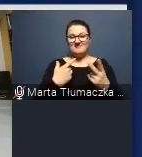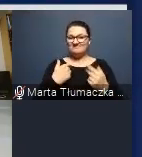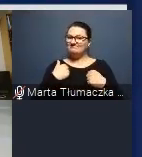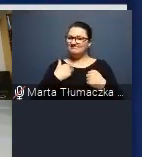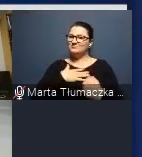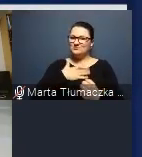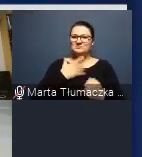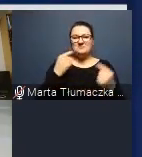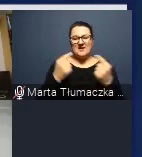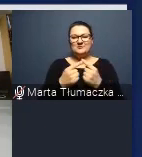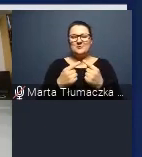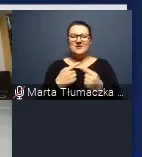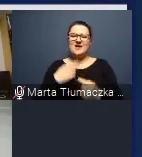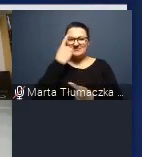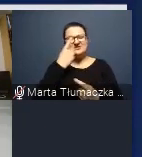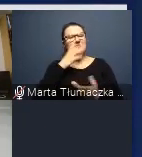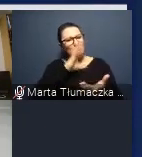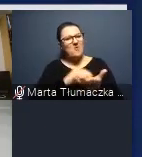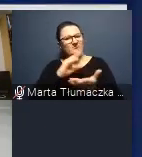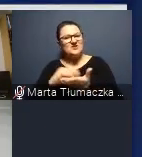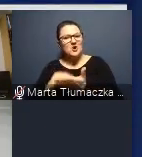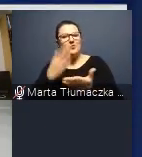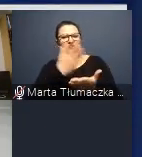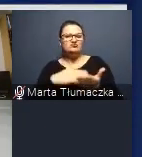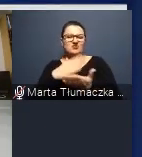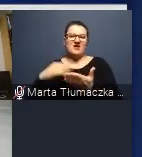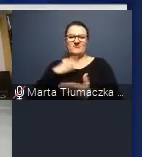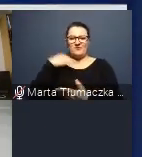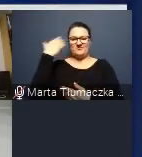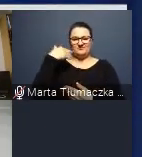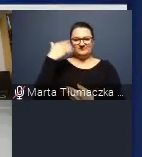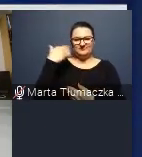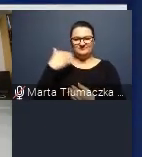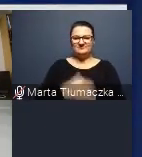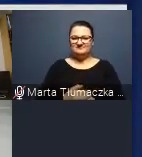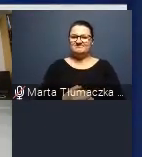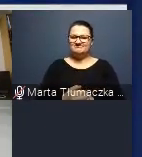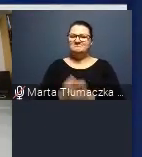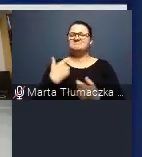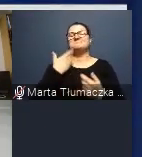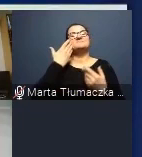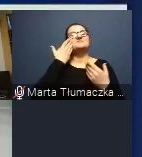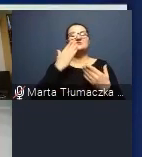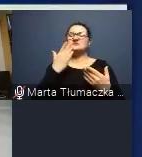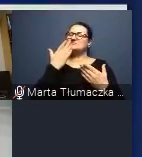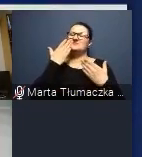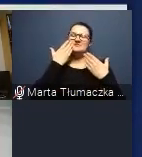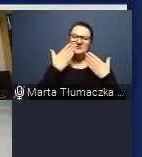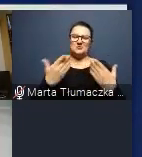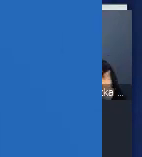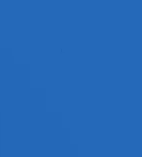ci powtarzało się w moim wystąpieniu. Dziękuję Państwu serdecznie i pozdrawiam.